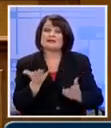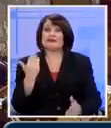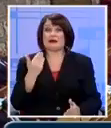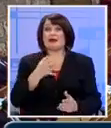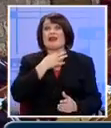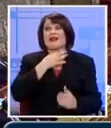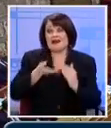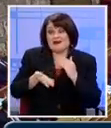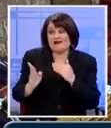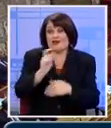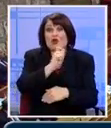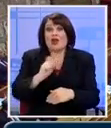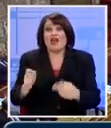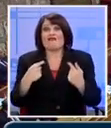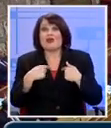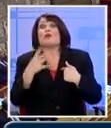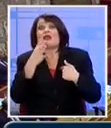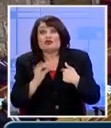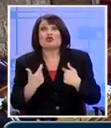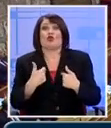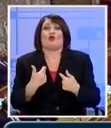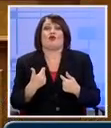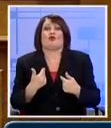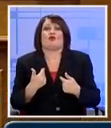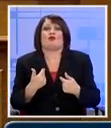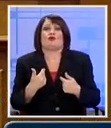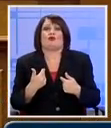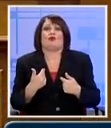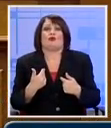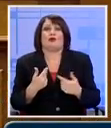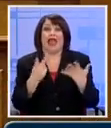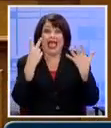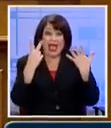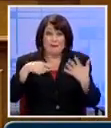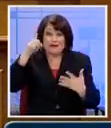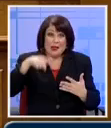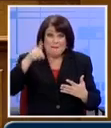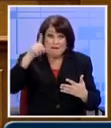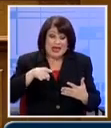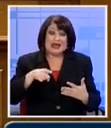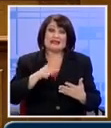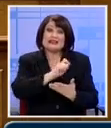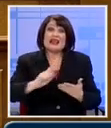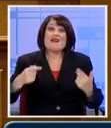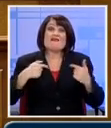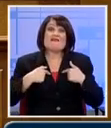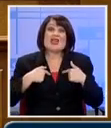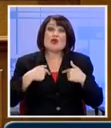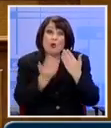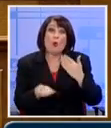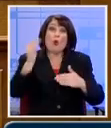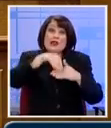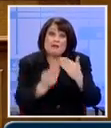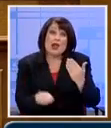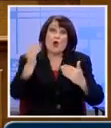να φύγω, να πάω στο γραφείο μου για αυτό το λόγο. Και είμαι επί 7 μέρες την εβδομάδα για αυτό το λόγο στο γραφείο. 24